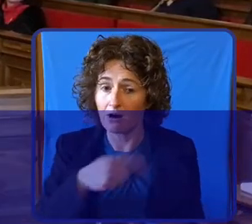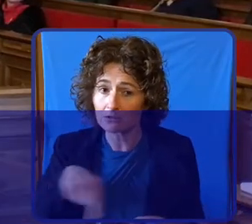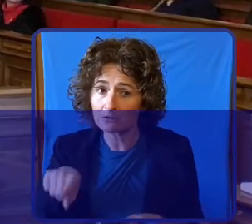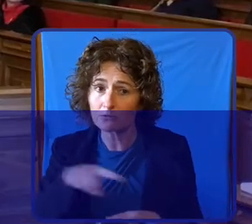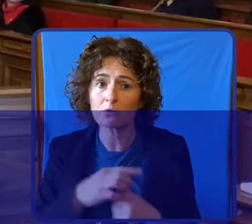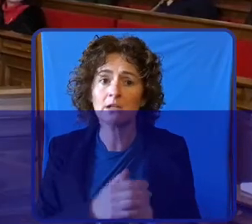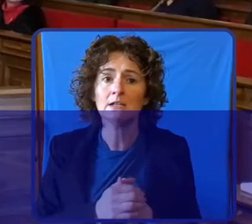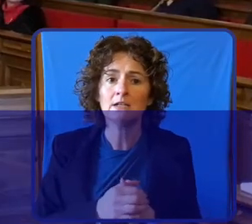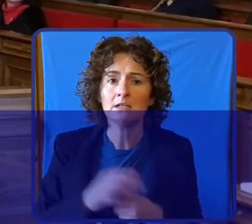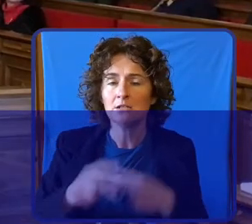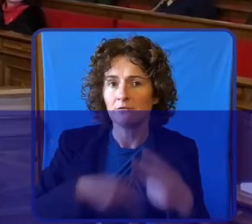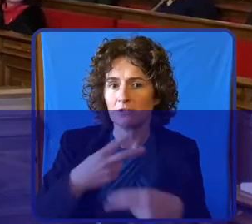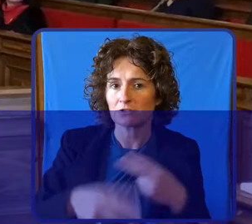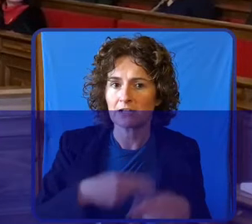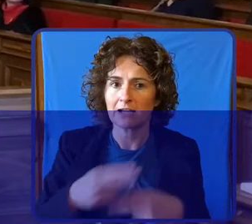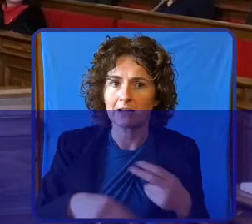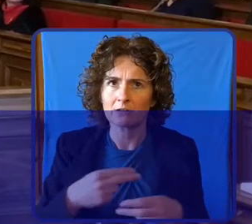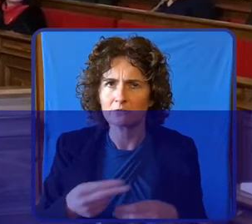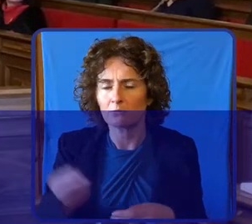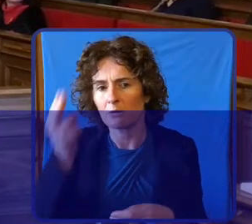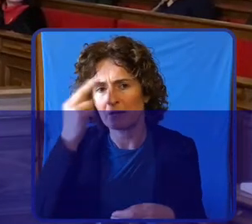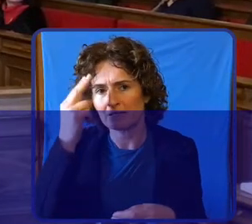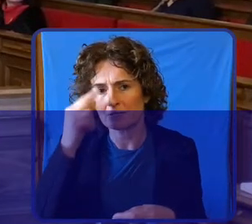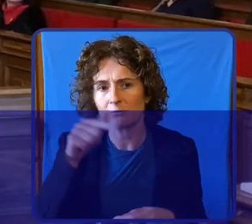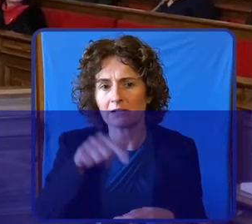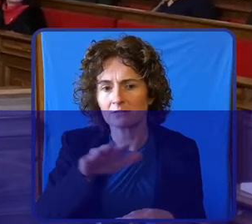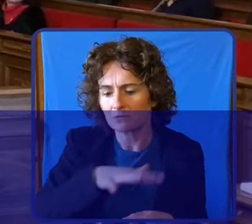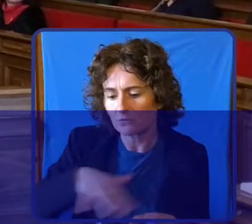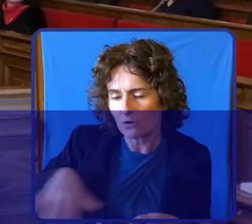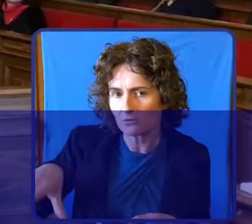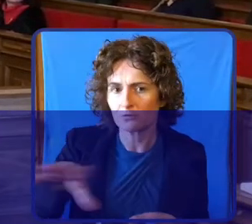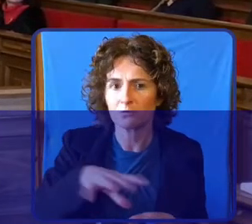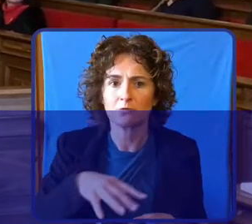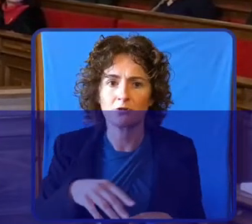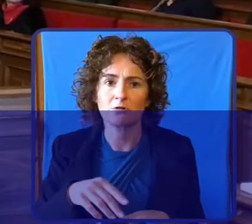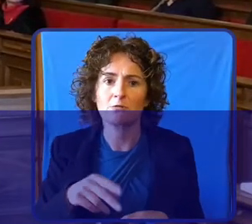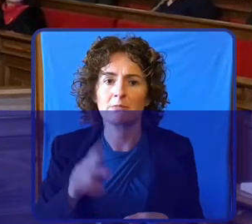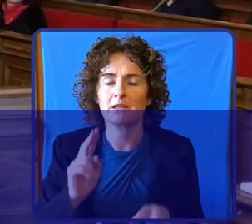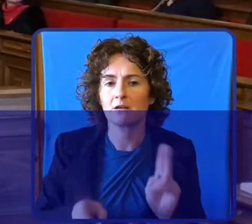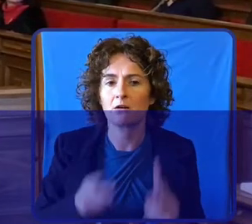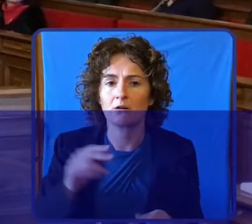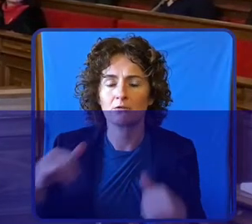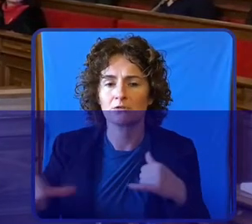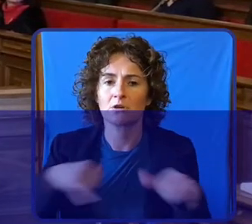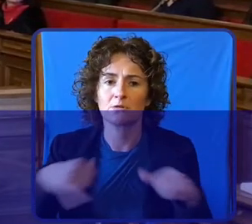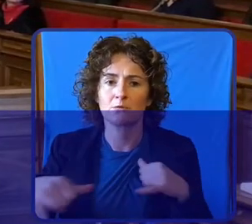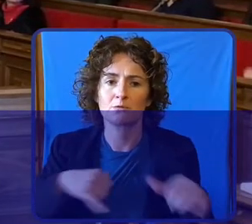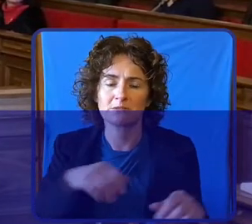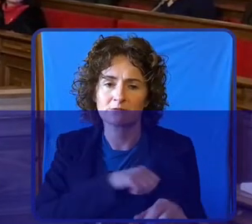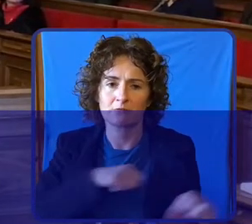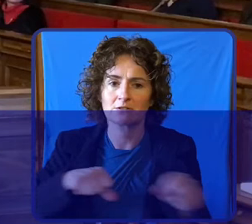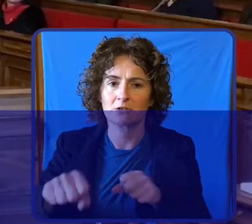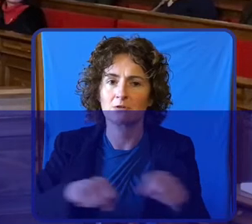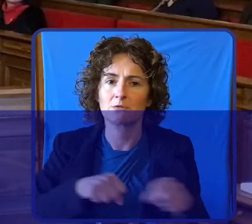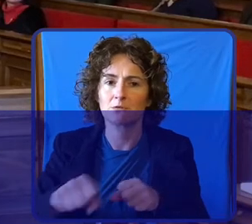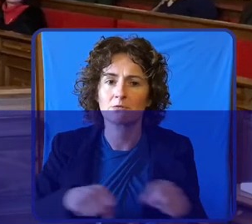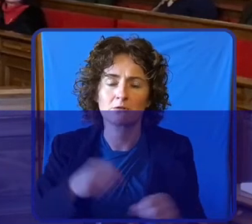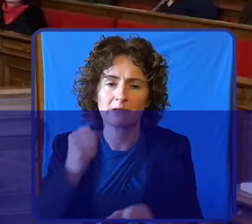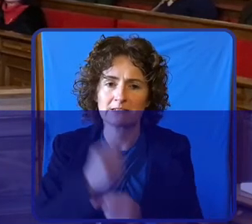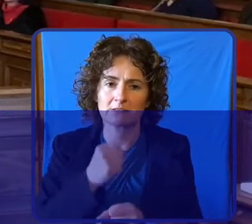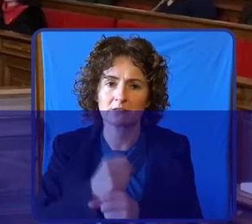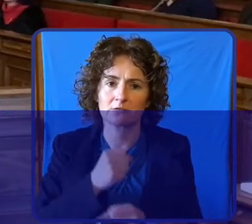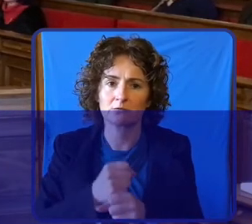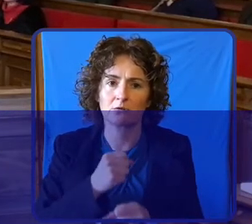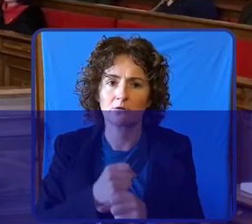A vizsgálatunk során megismerkedtünk azokkal a körülményekkel, ahogyan Hódmezővásárhely önkormányzata dolgozik